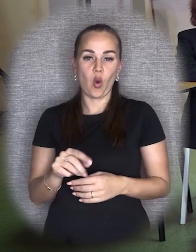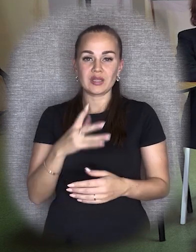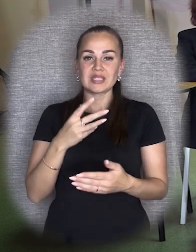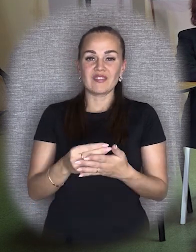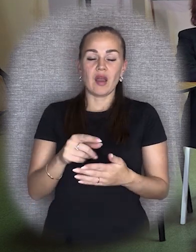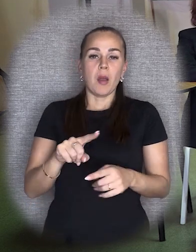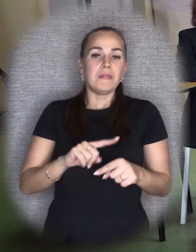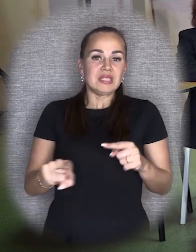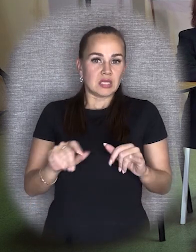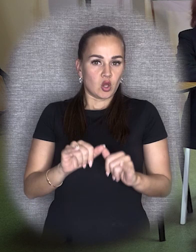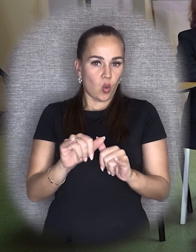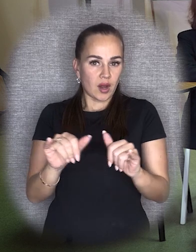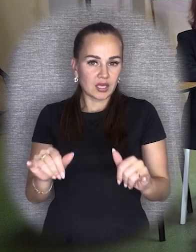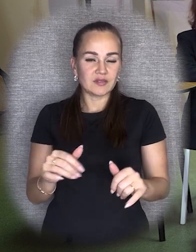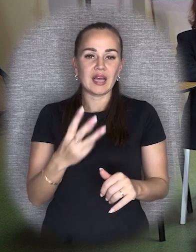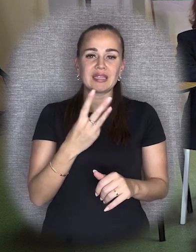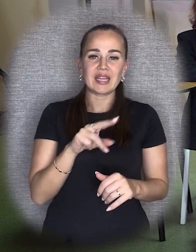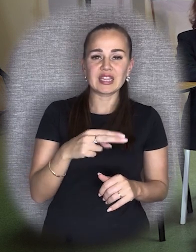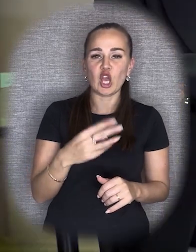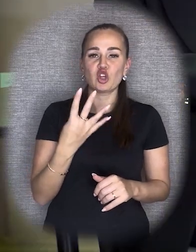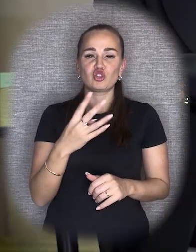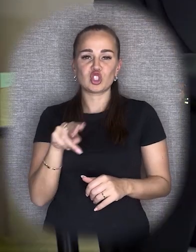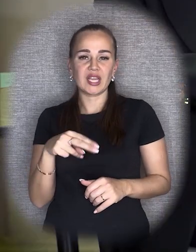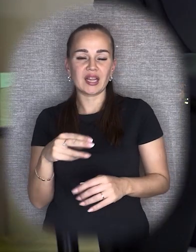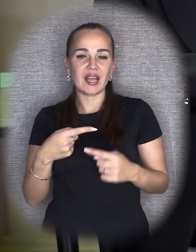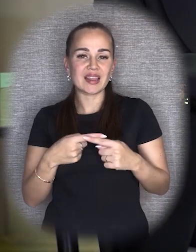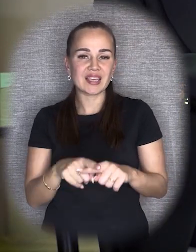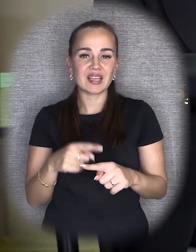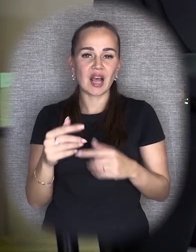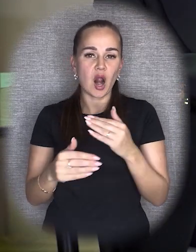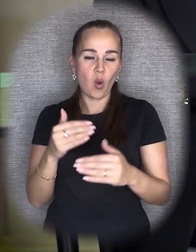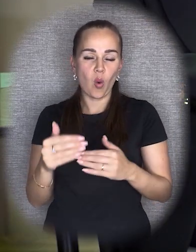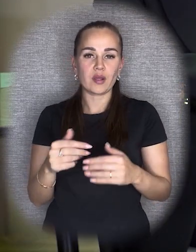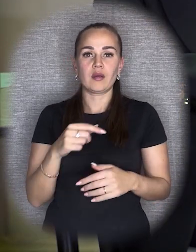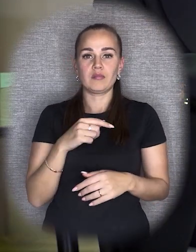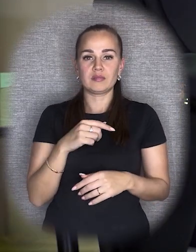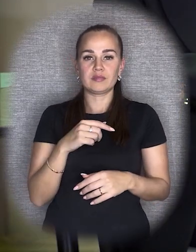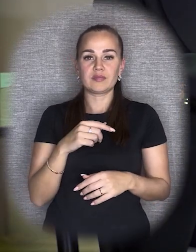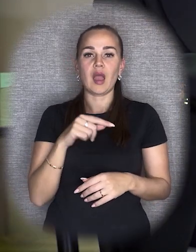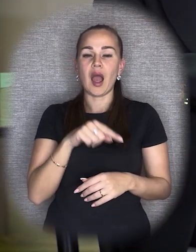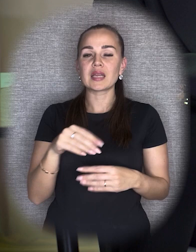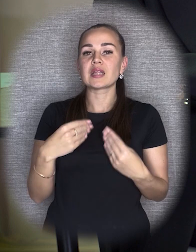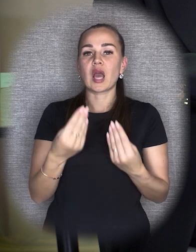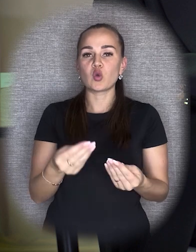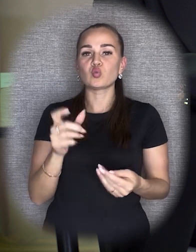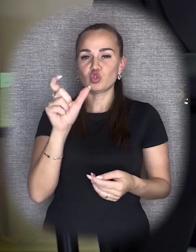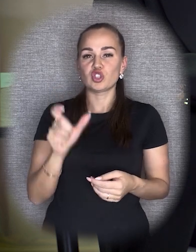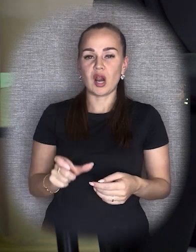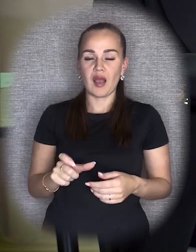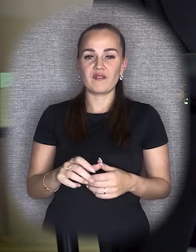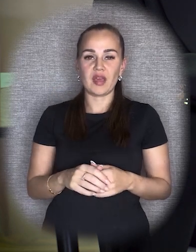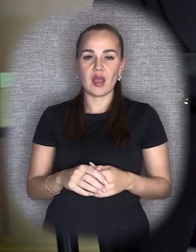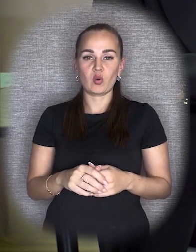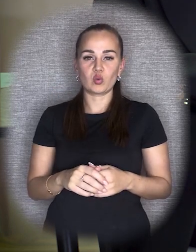быстротой развития, с его 3D и 4D технологиями, которые побуждают человека в